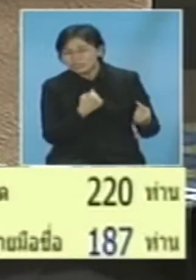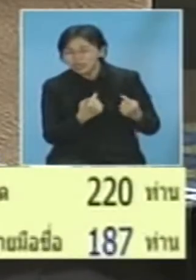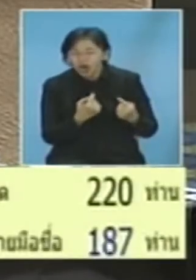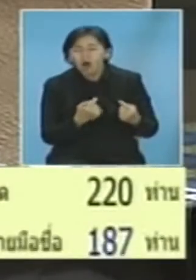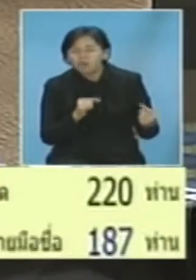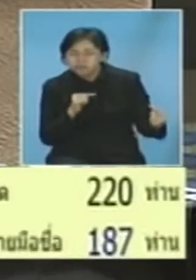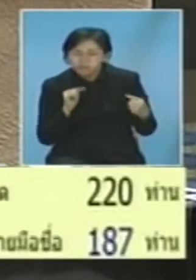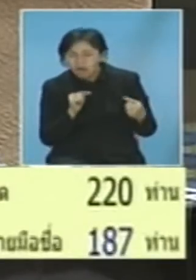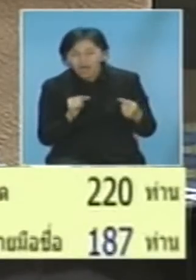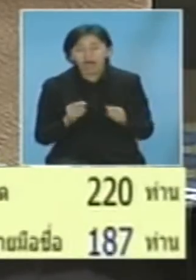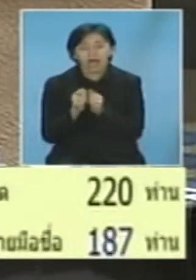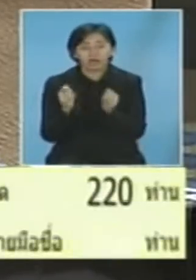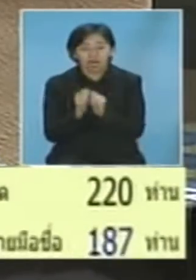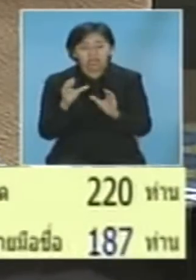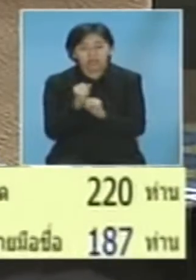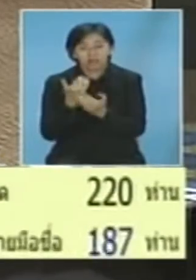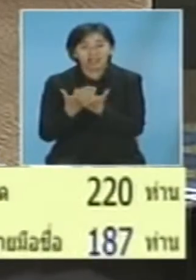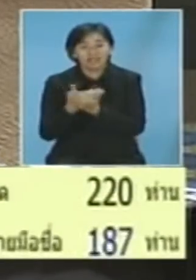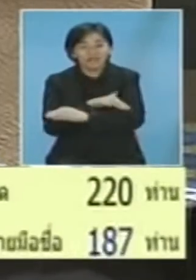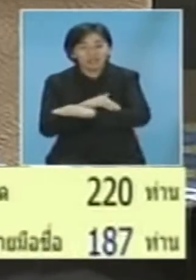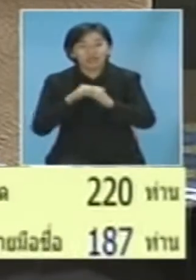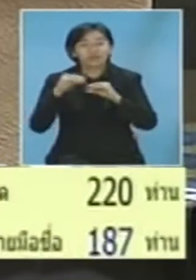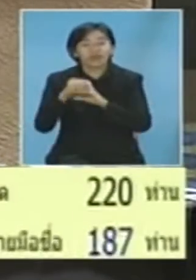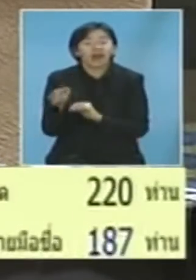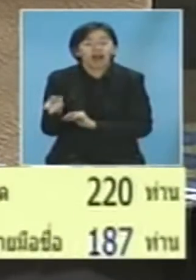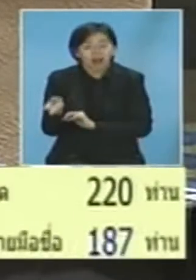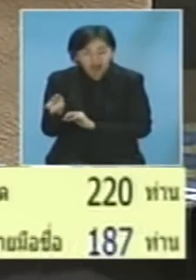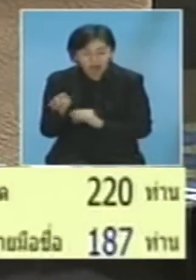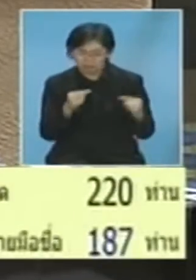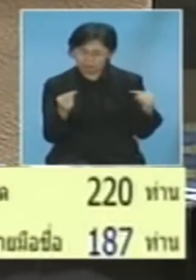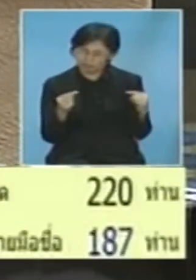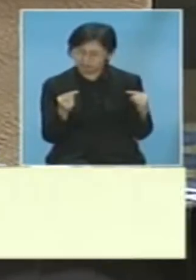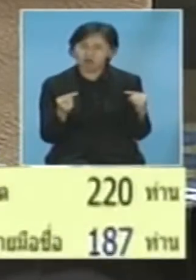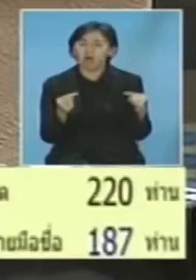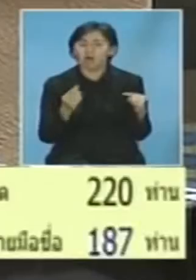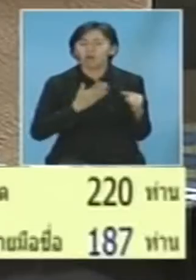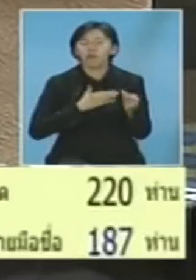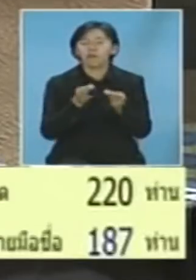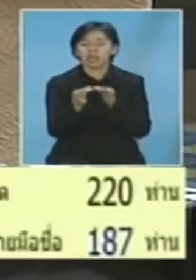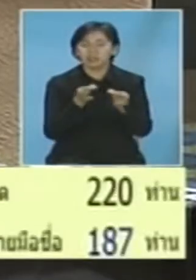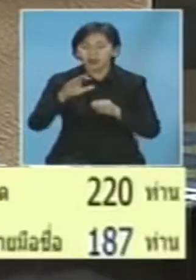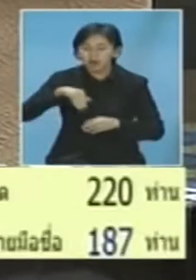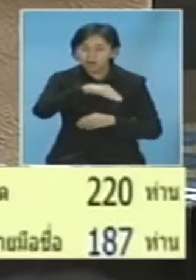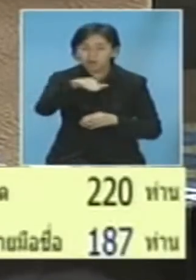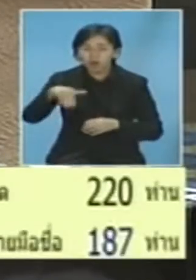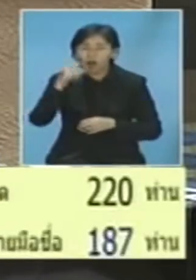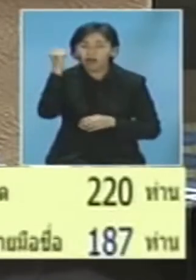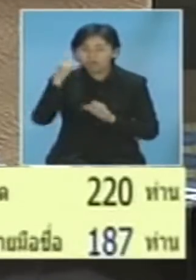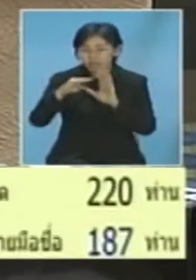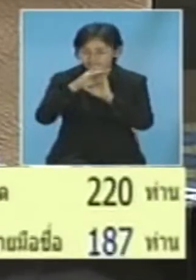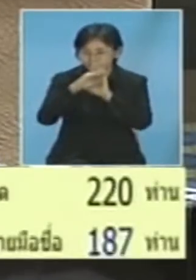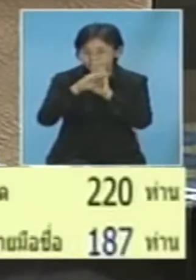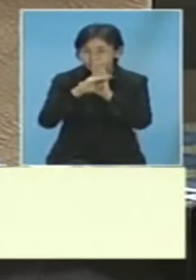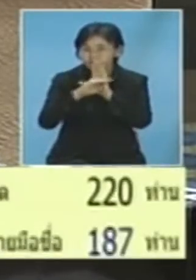ของอนุกรรมการปิดบัญชีกระผมขอเรียนชี้แจงเพื่อความเข้าใจในรายละเอียด